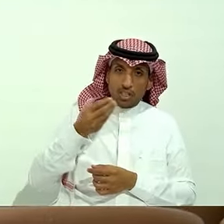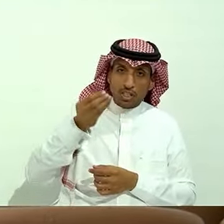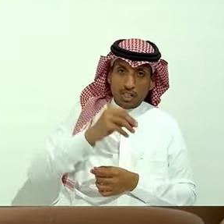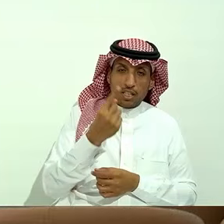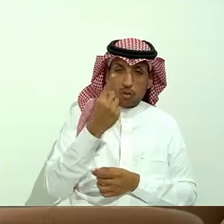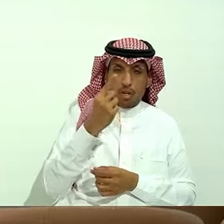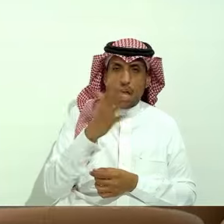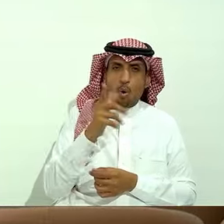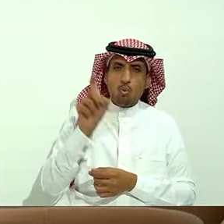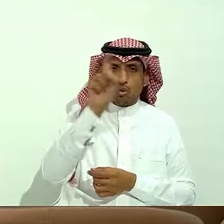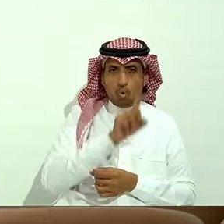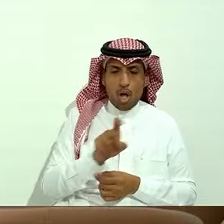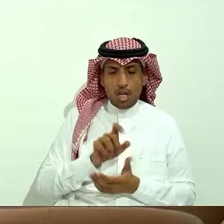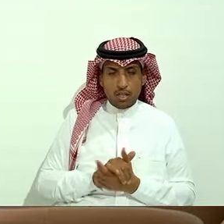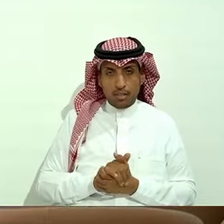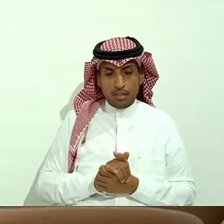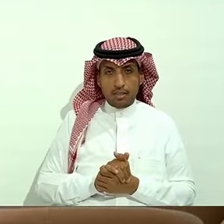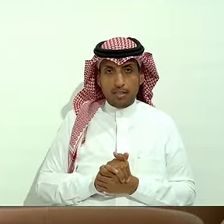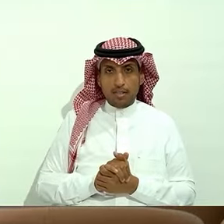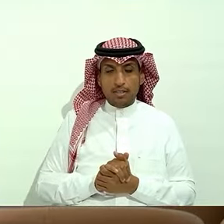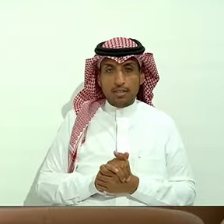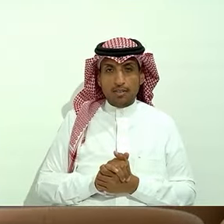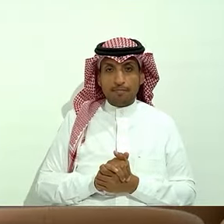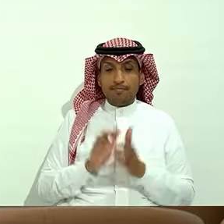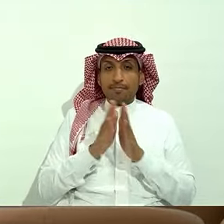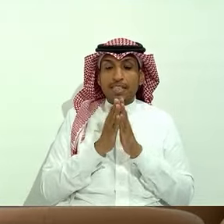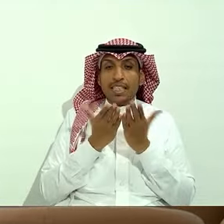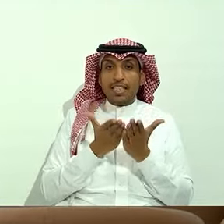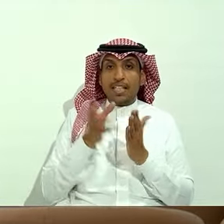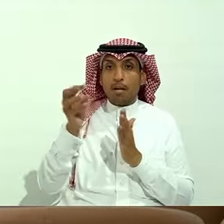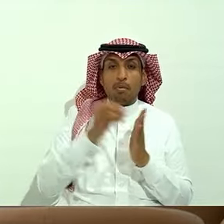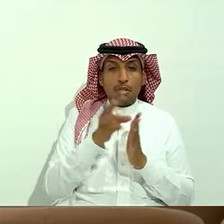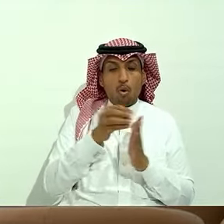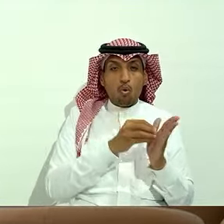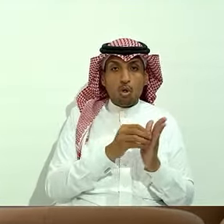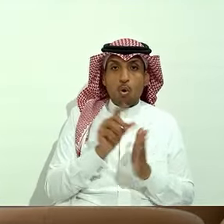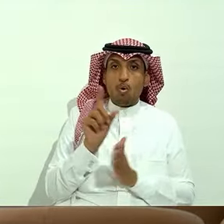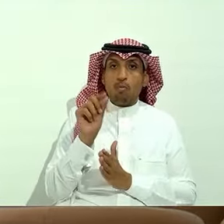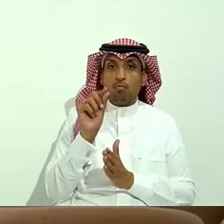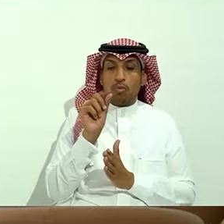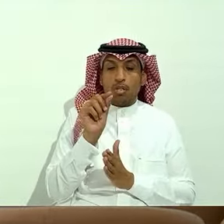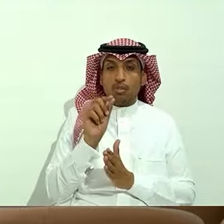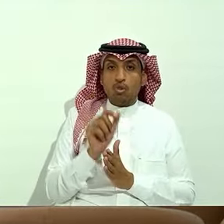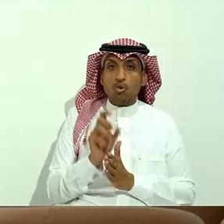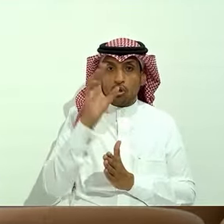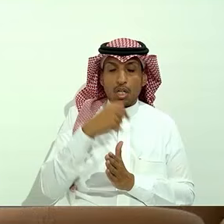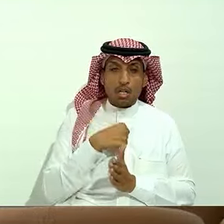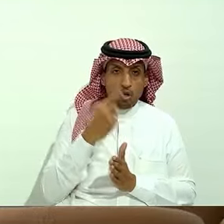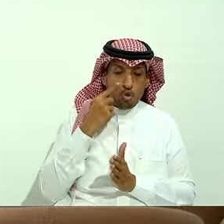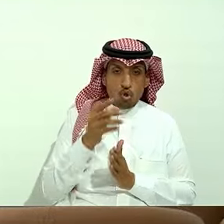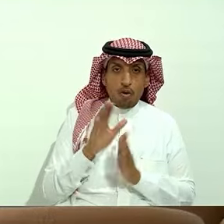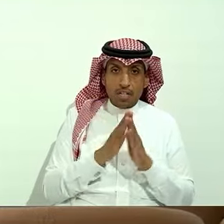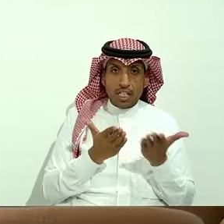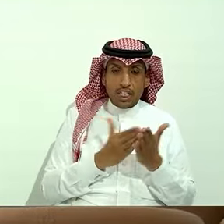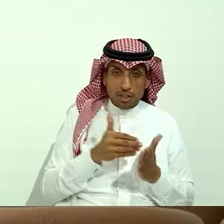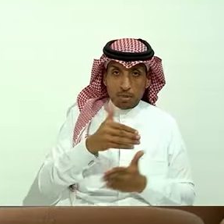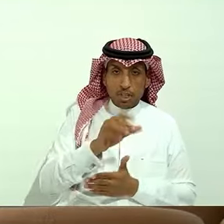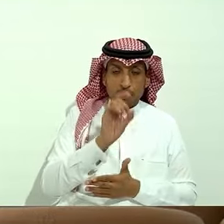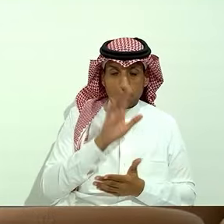أو أسأل حاجة. الكتاب، التوثيق في الكتاب ممتاز ورائع، وإحنا نتطلع للكتب القادمة إن شاء